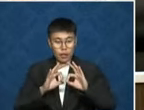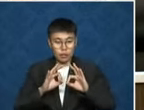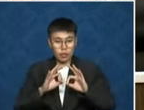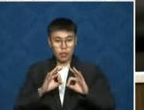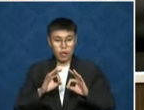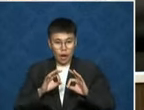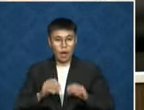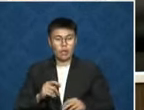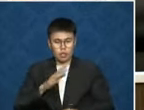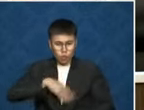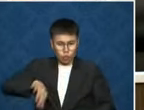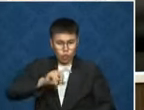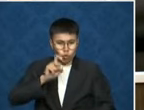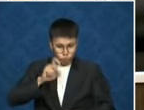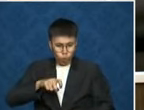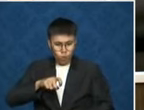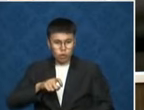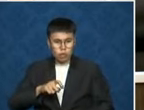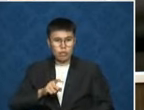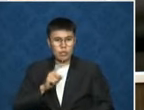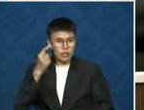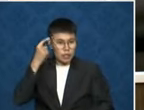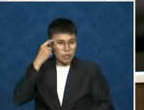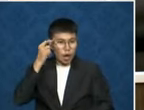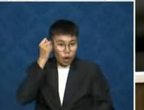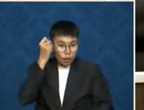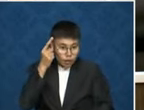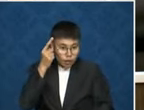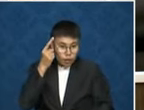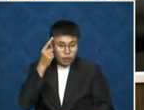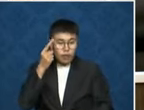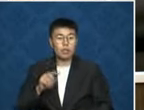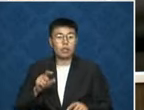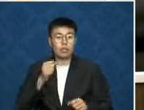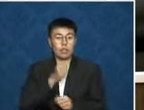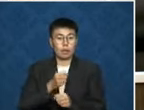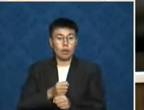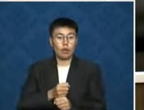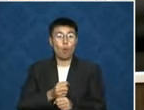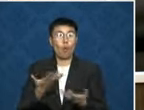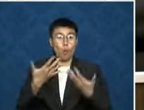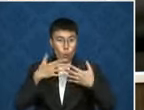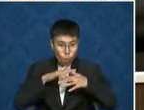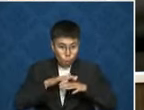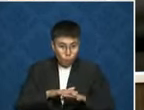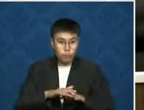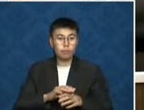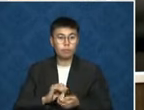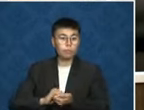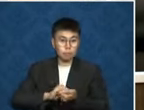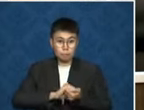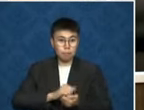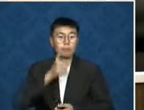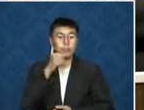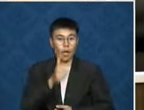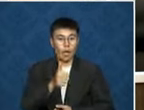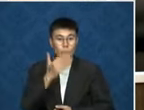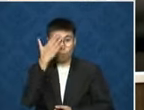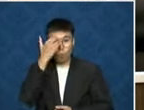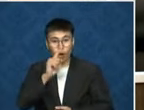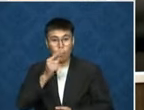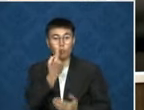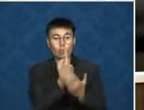ความใส่ใจและผมหวังว่าในอนาคตเราก็ยังสามารถทำงานแบบนี้ร่วมกันไปได้ตลอดเพื่อที่เราจะได้เป็นตัว